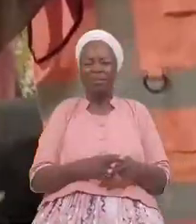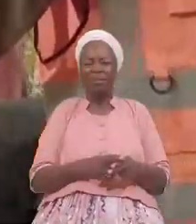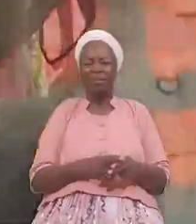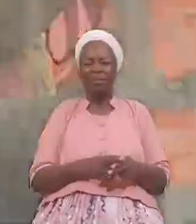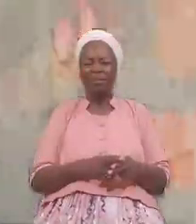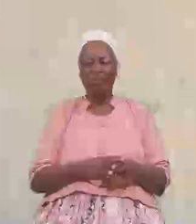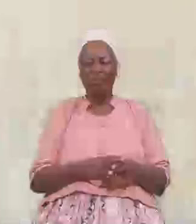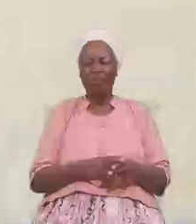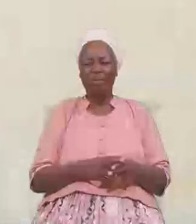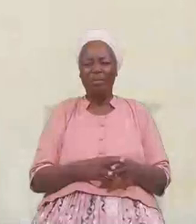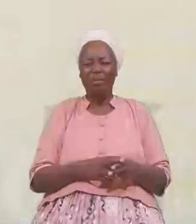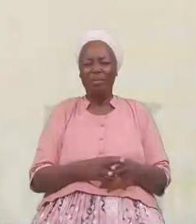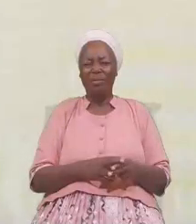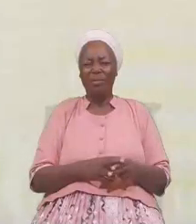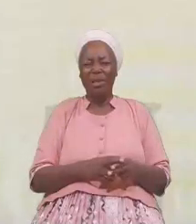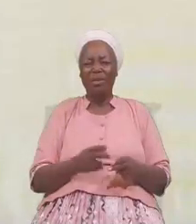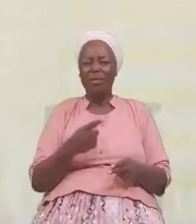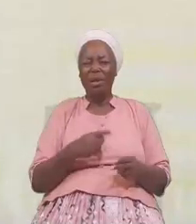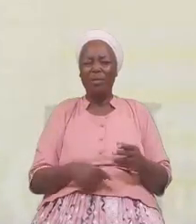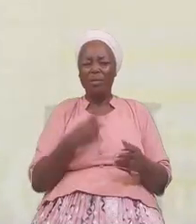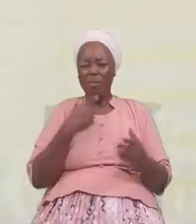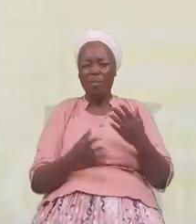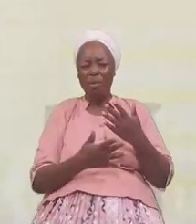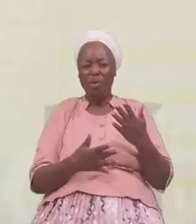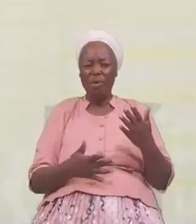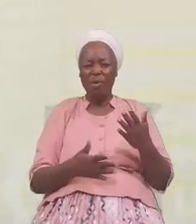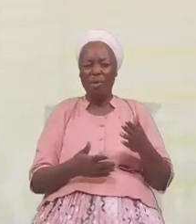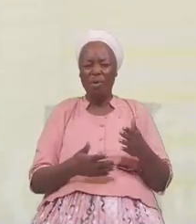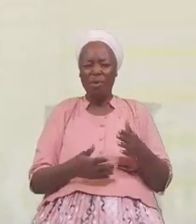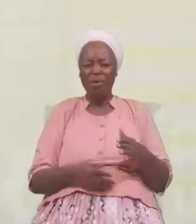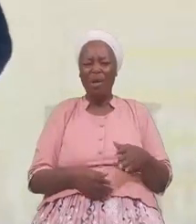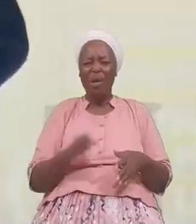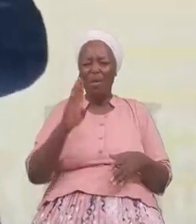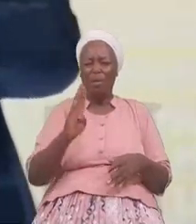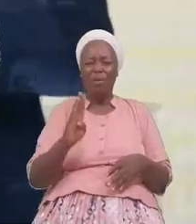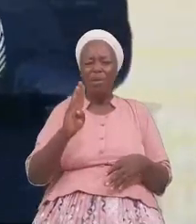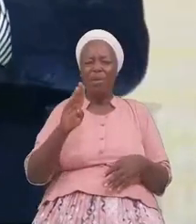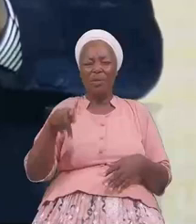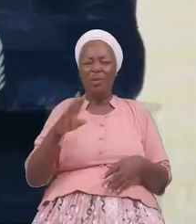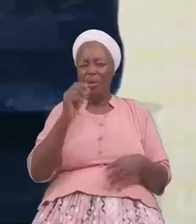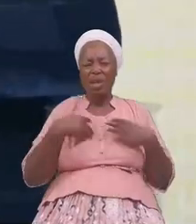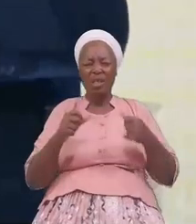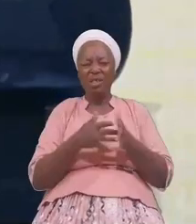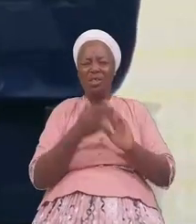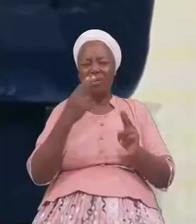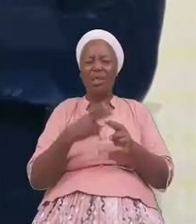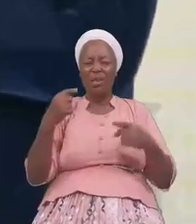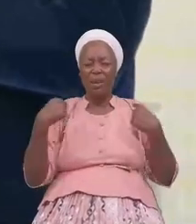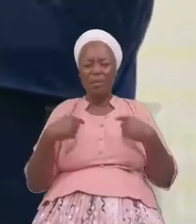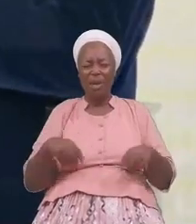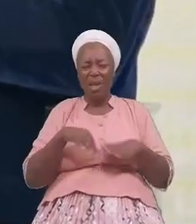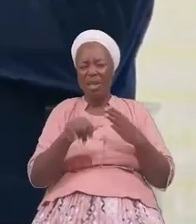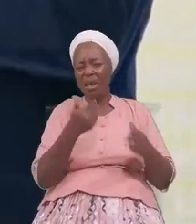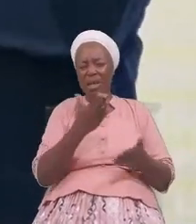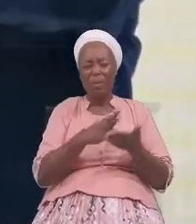Hypertension, tu es guéri au nom de Jésus. Les douleurs, dans n'importe quelle partie de